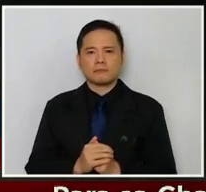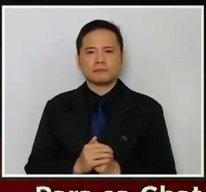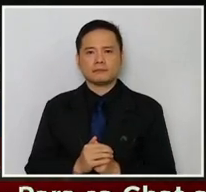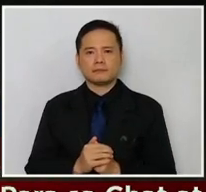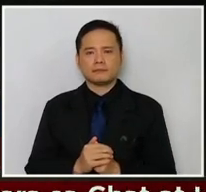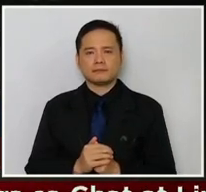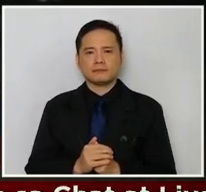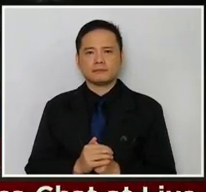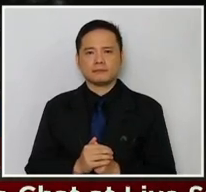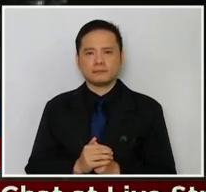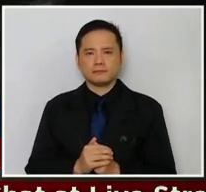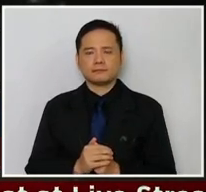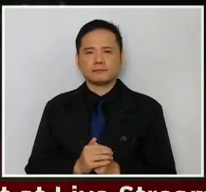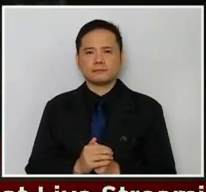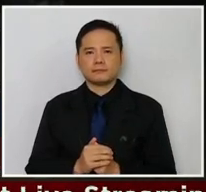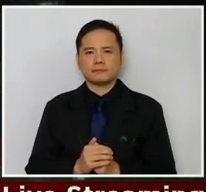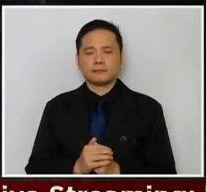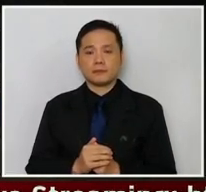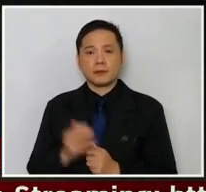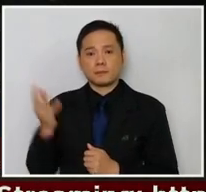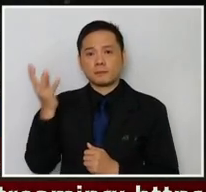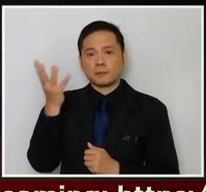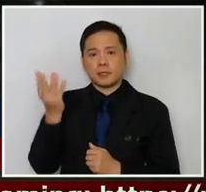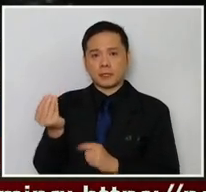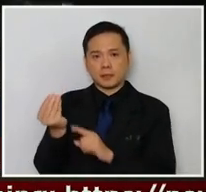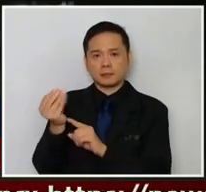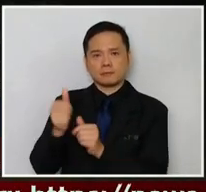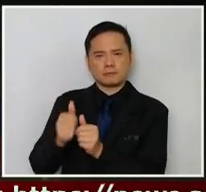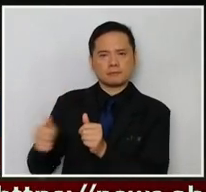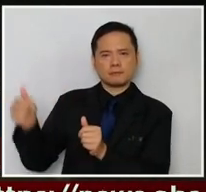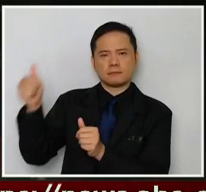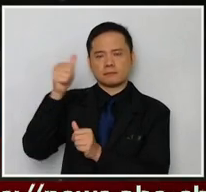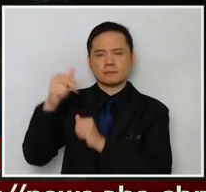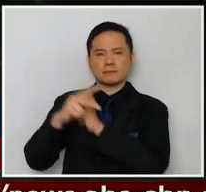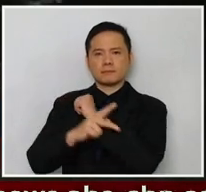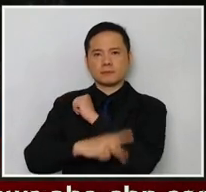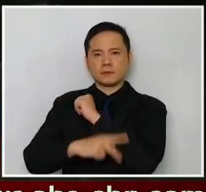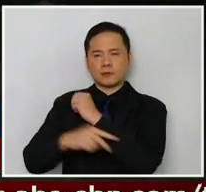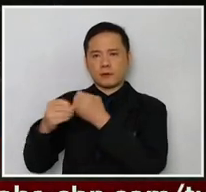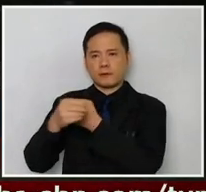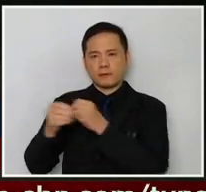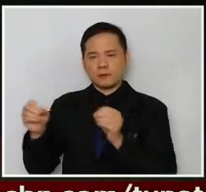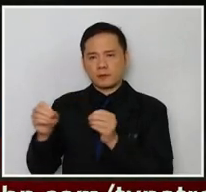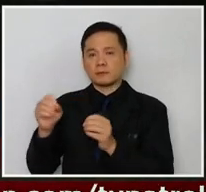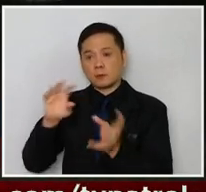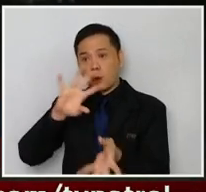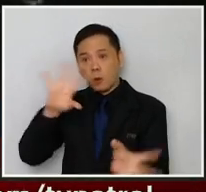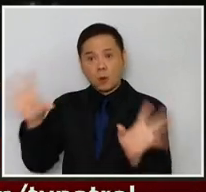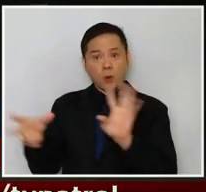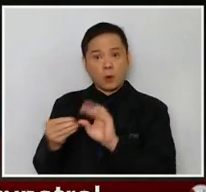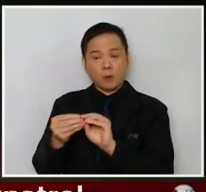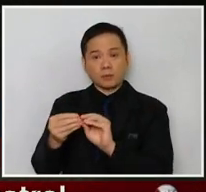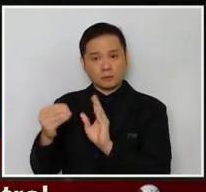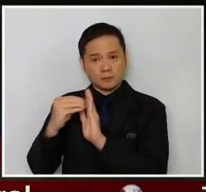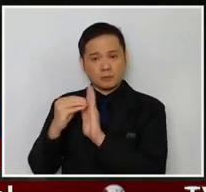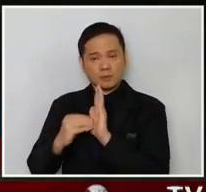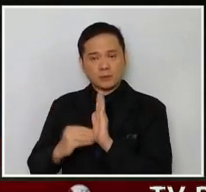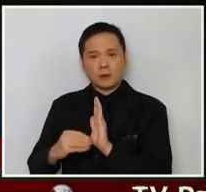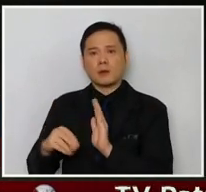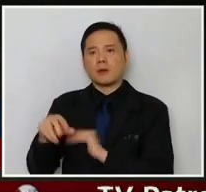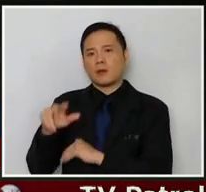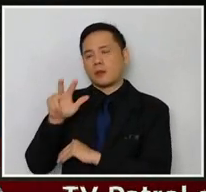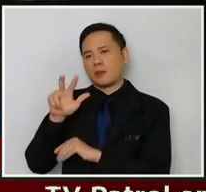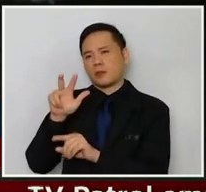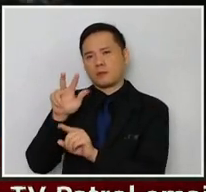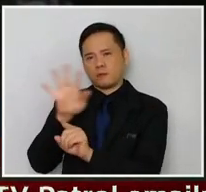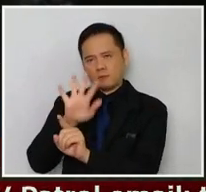Henry, ang hawak na report ng Batangas Provincial Health Office ay 33 pasahero base sa manifesto ng barko na kanilang